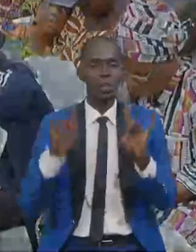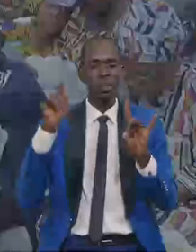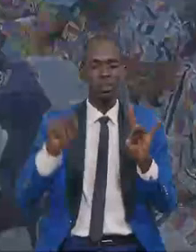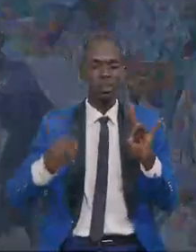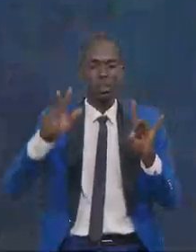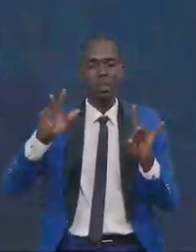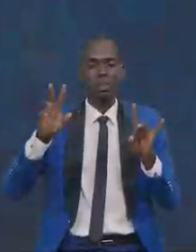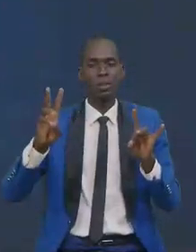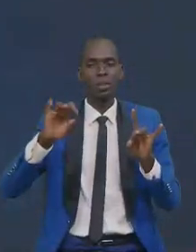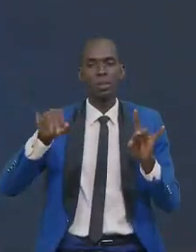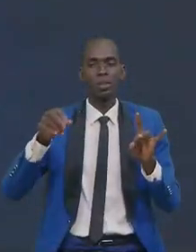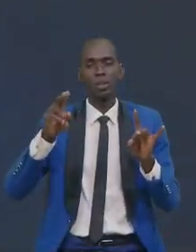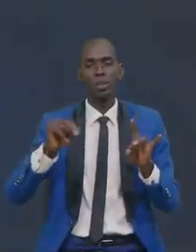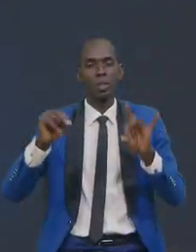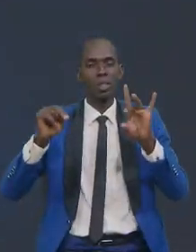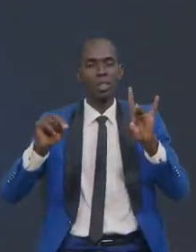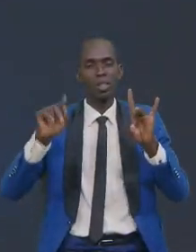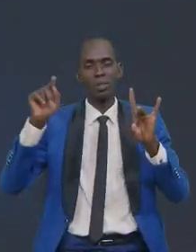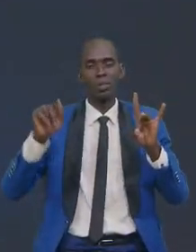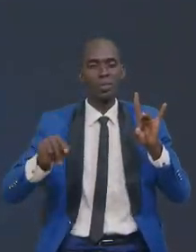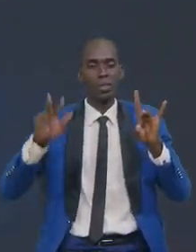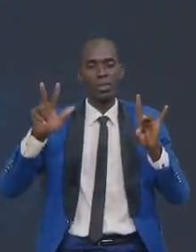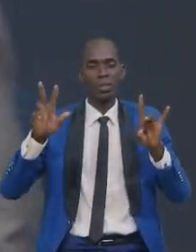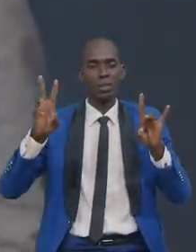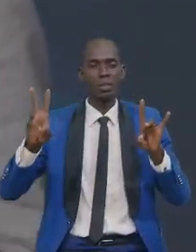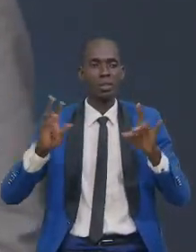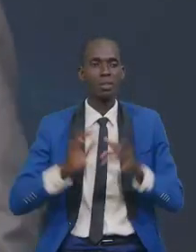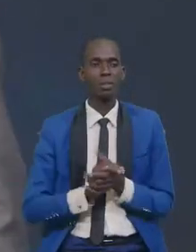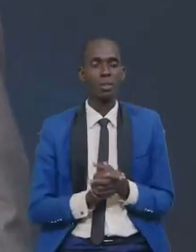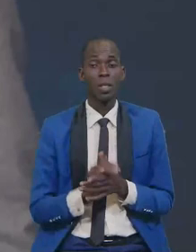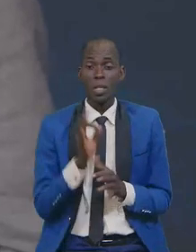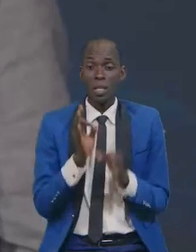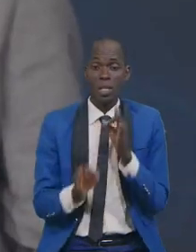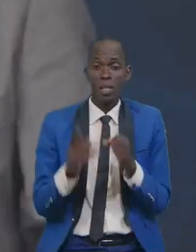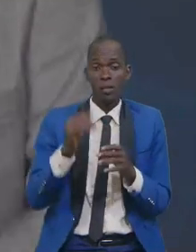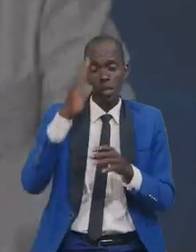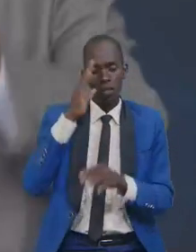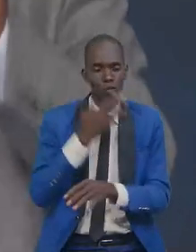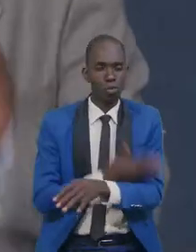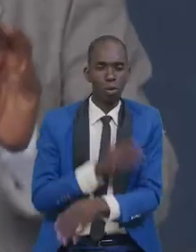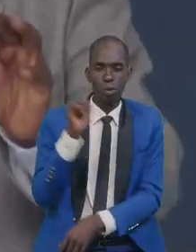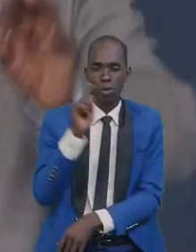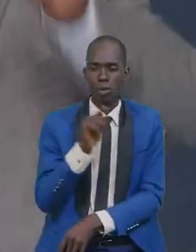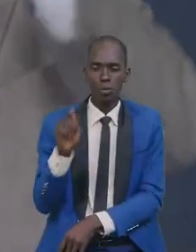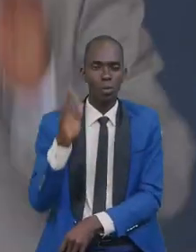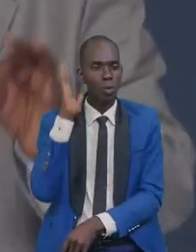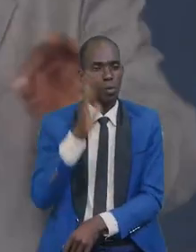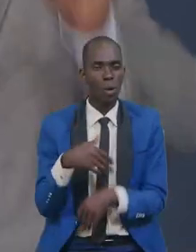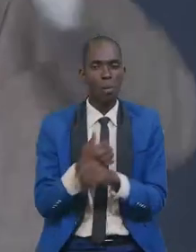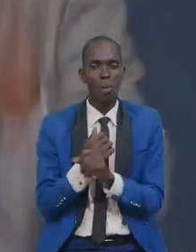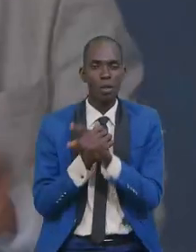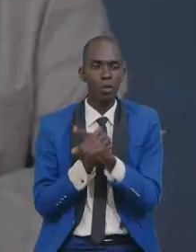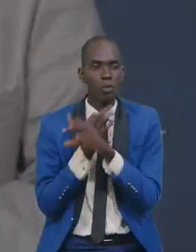verset 36. En Jean 8, verset 36 dit, « Si donc le Fils vous